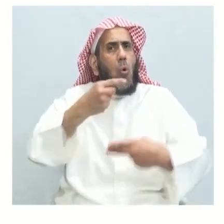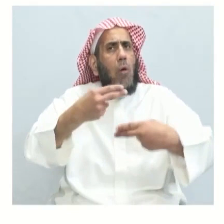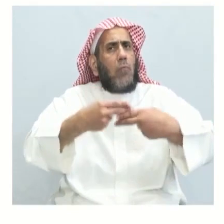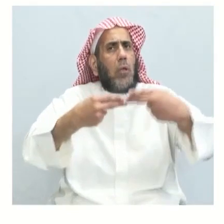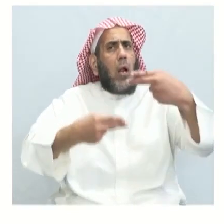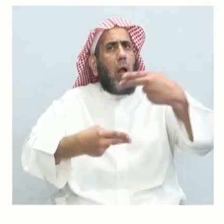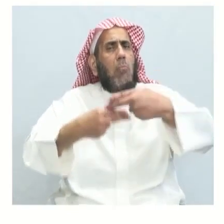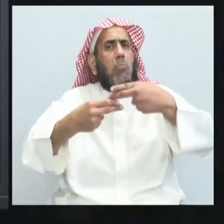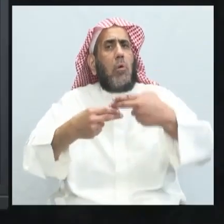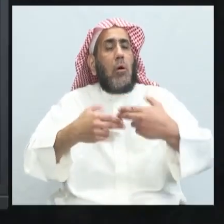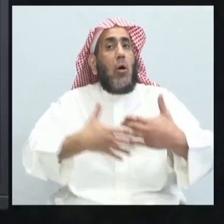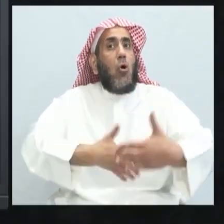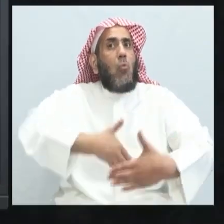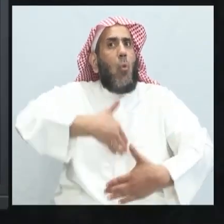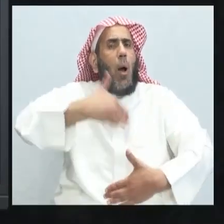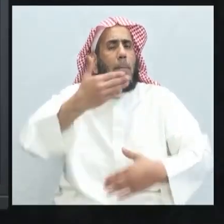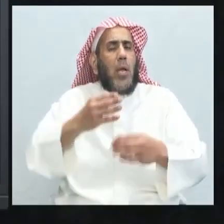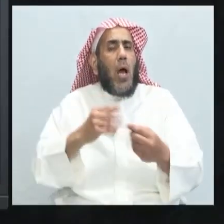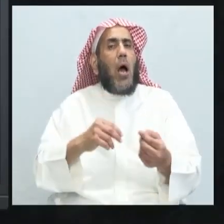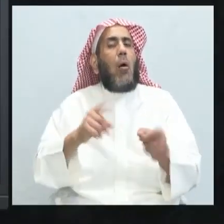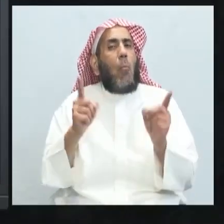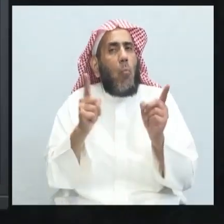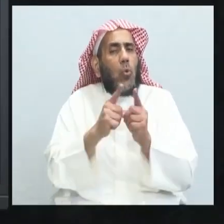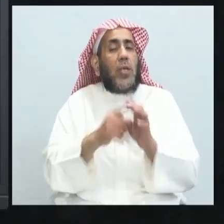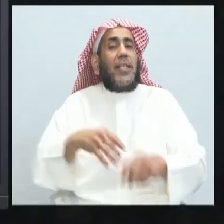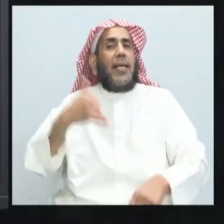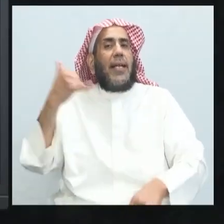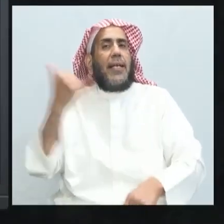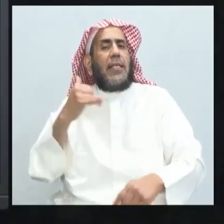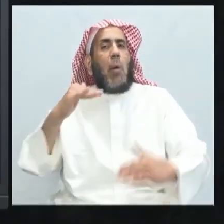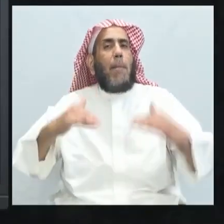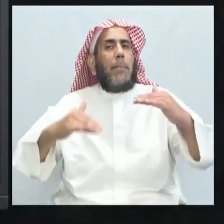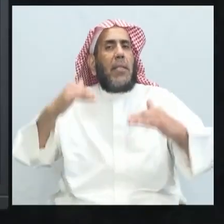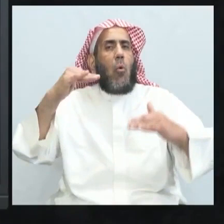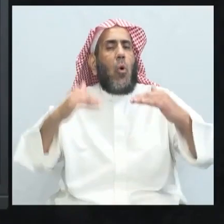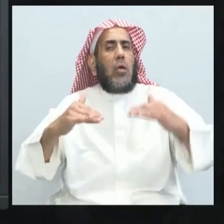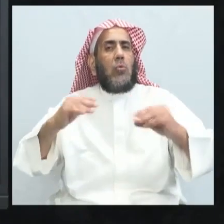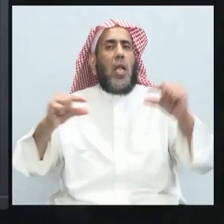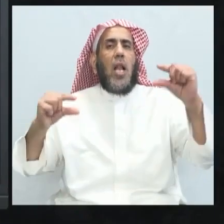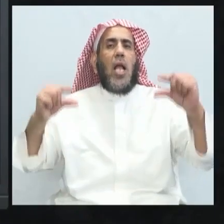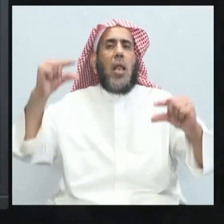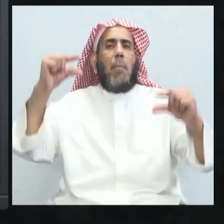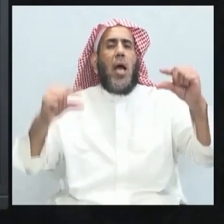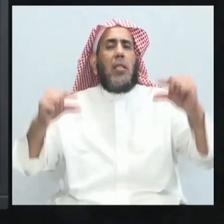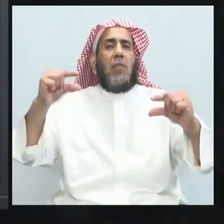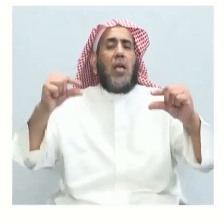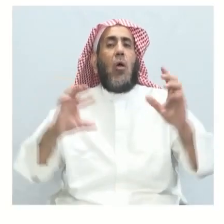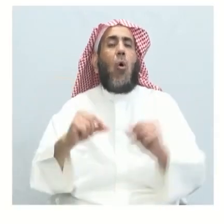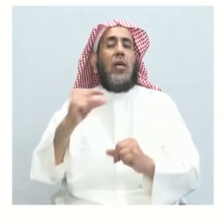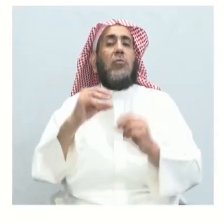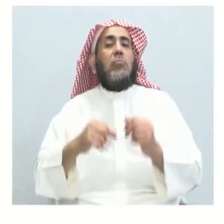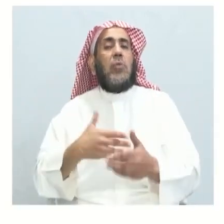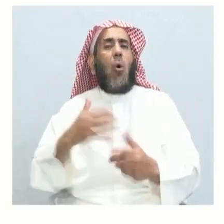بليغه معبره موجزه ايضا الاهتمام بتوازن الكلمات يكون هناك كلمات فيها توازن